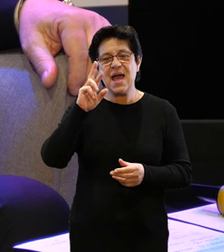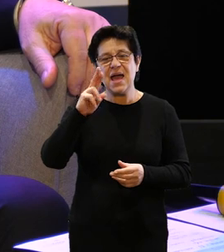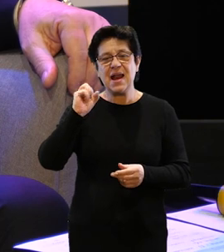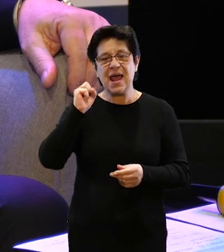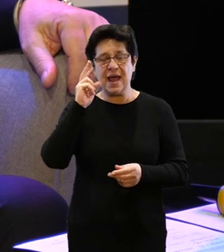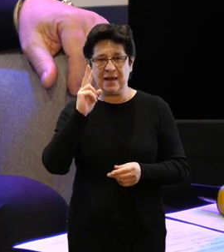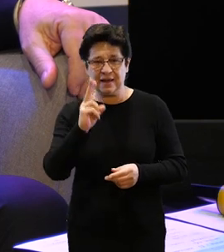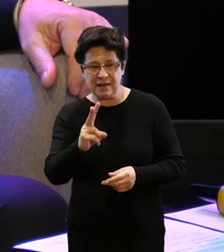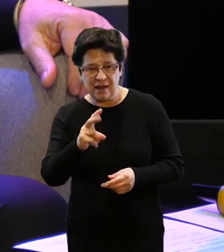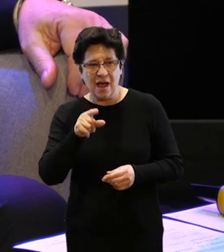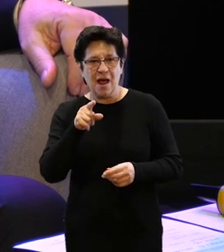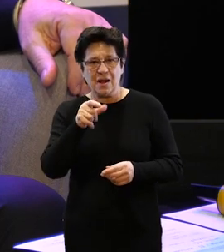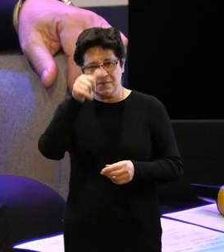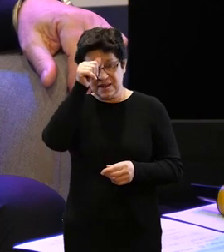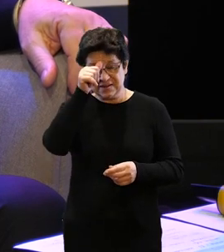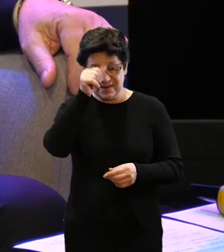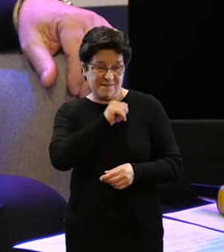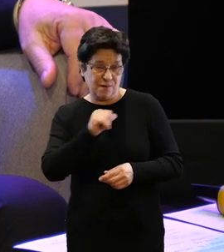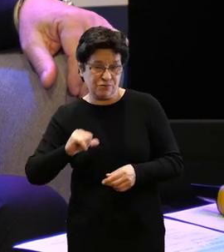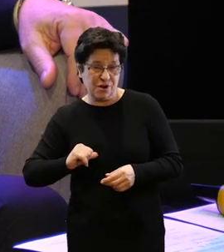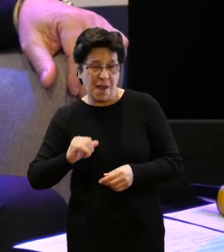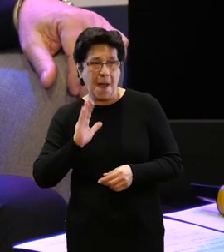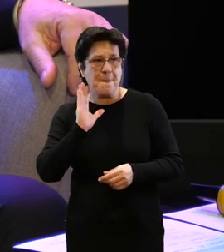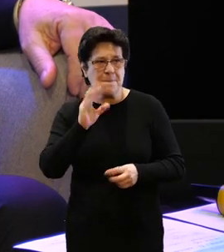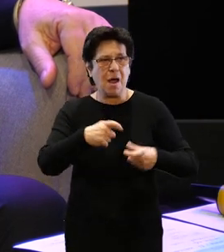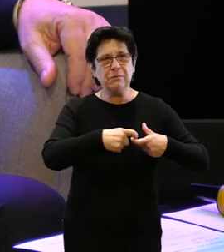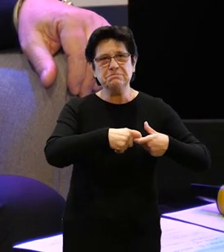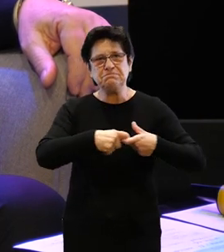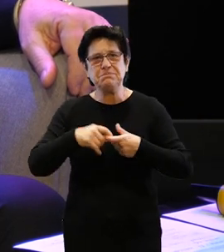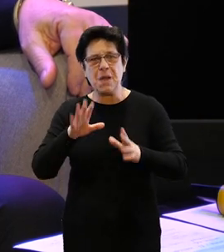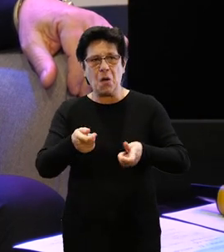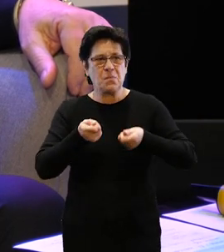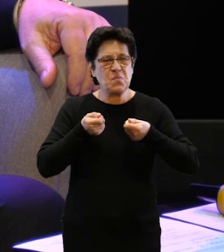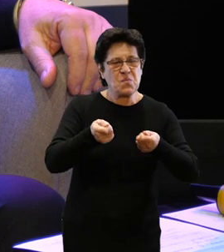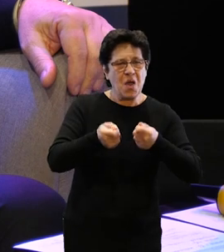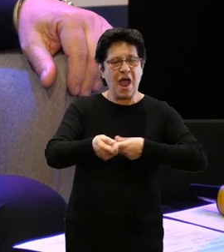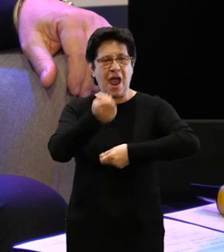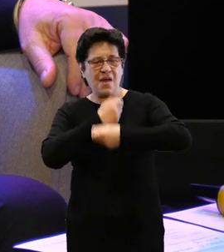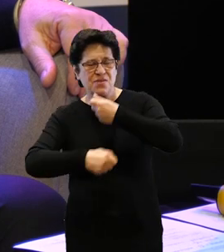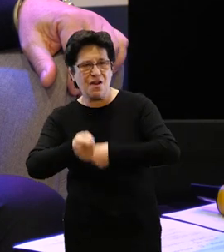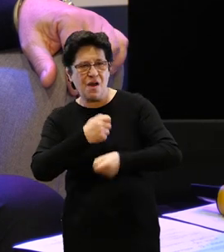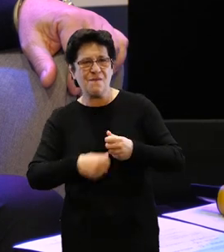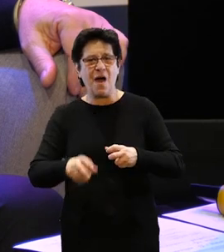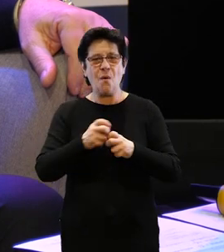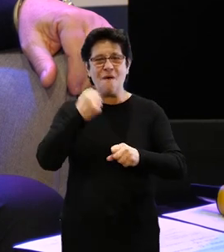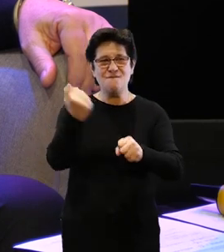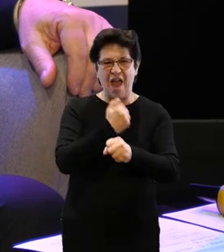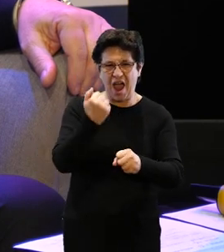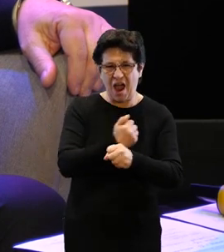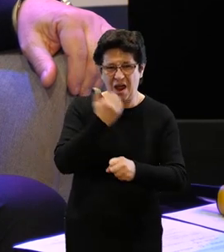firmę Spedytorska wan miał dorożki ale jednocześnie handlował węglem Jestem w